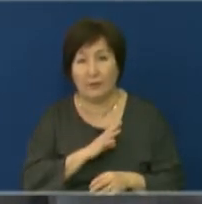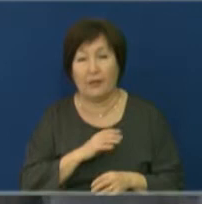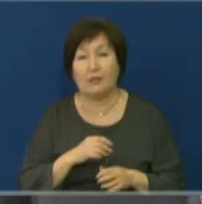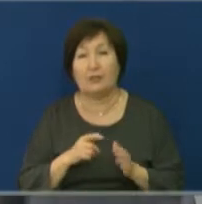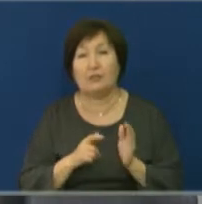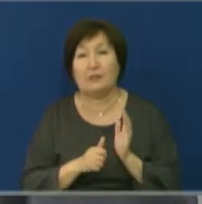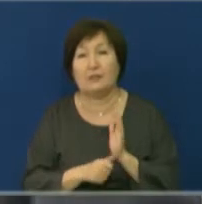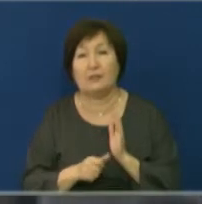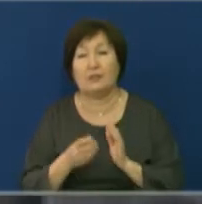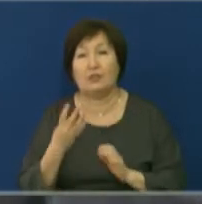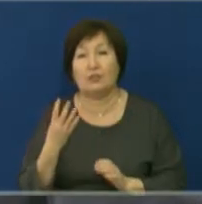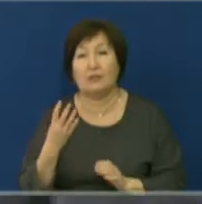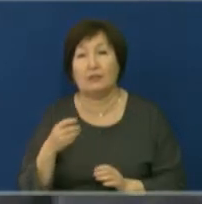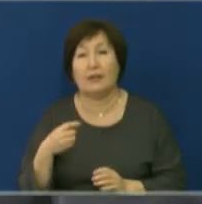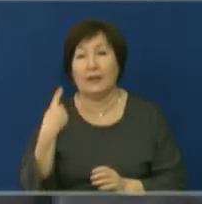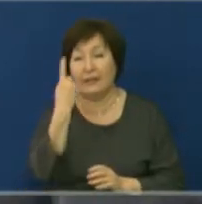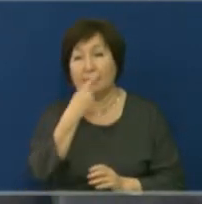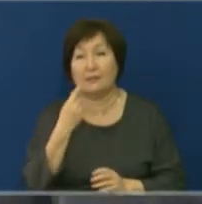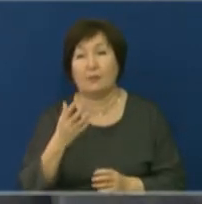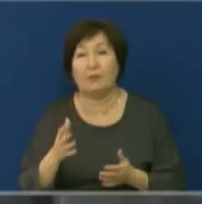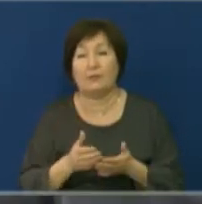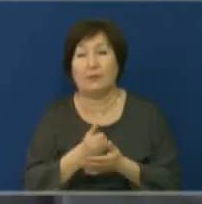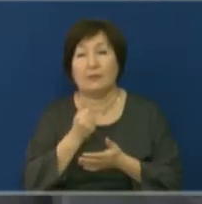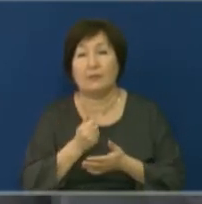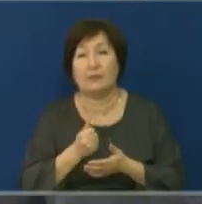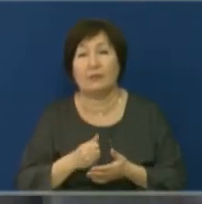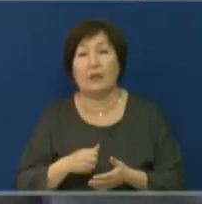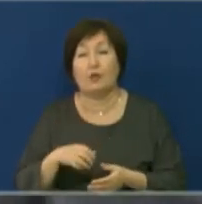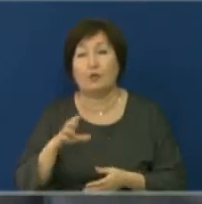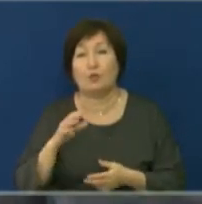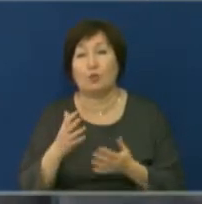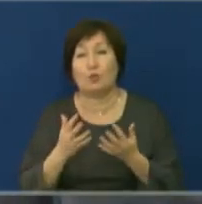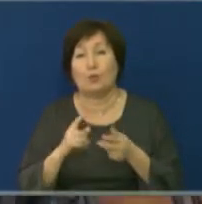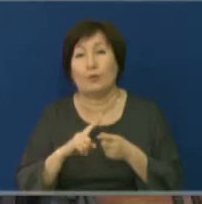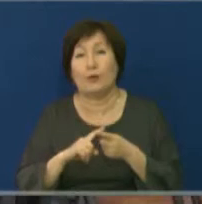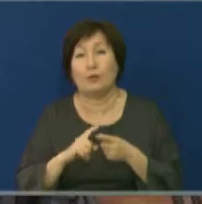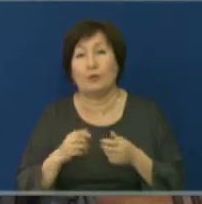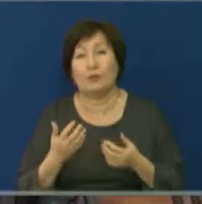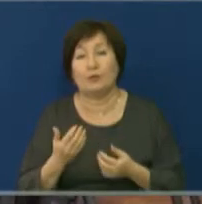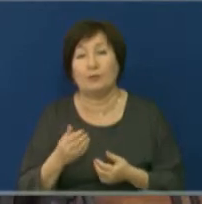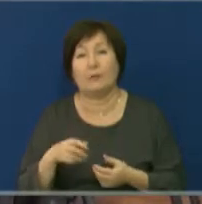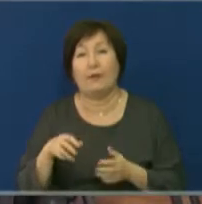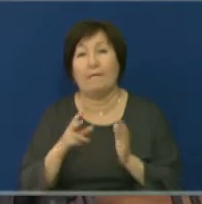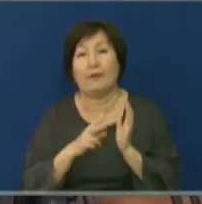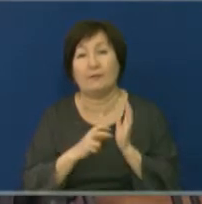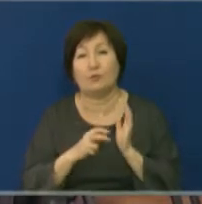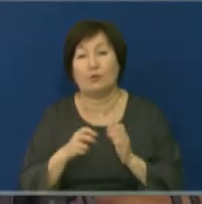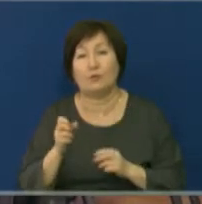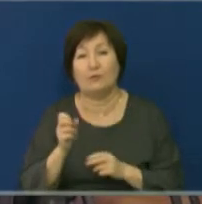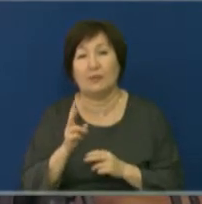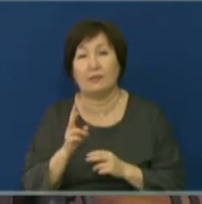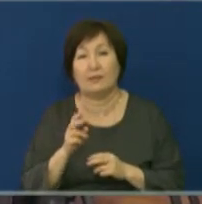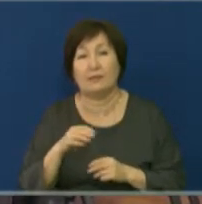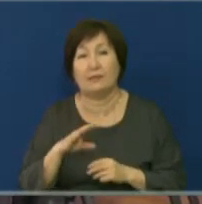64. Сумма установленного ущерба составляет 812 миллионов тенге. Встреча с общественностью